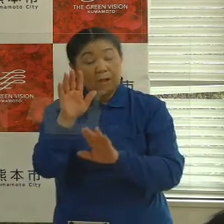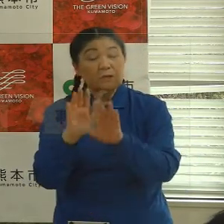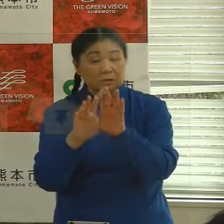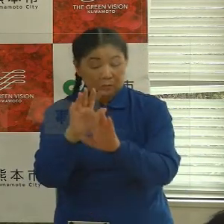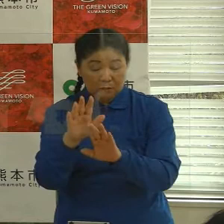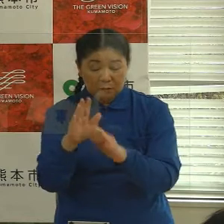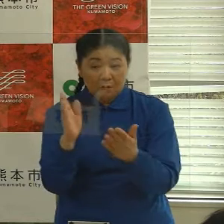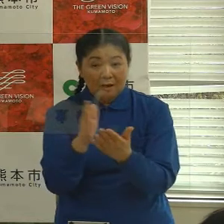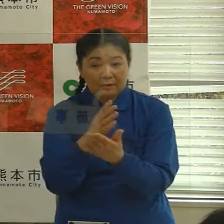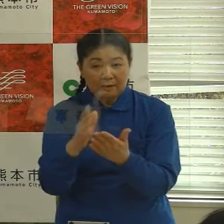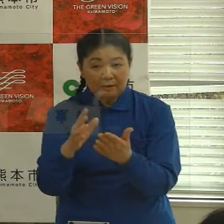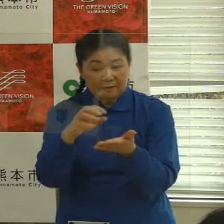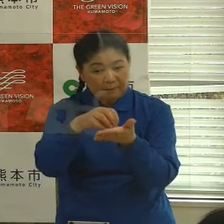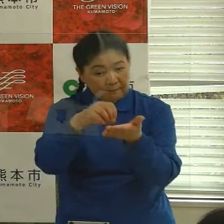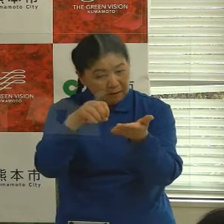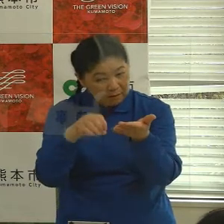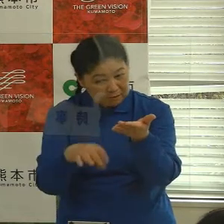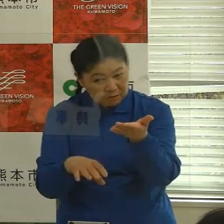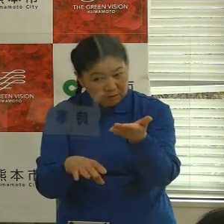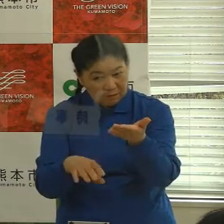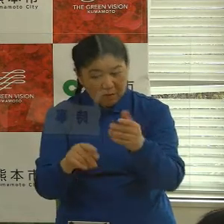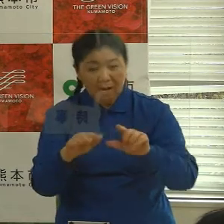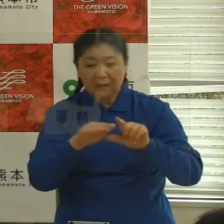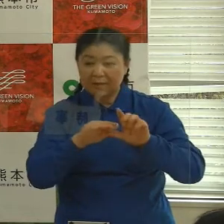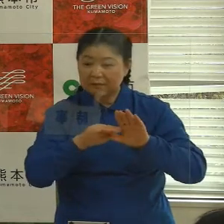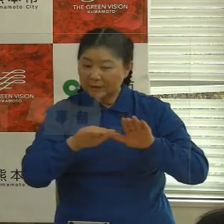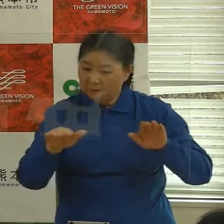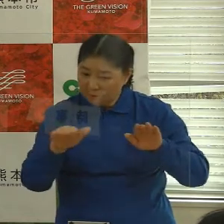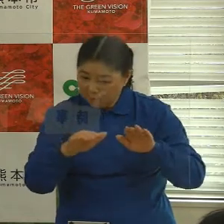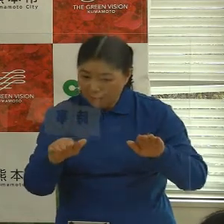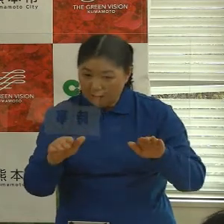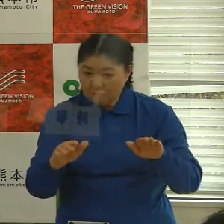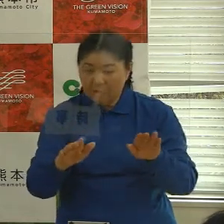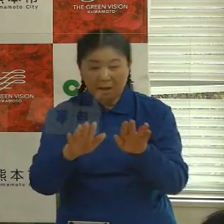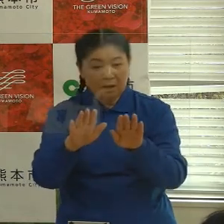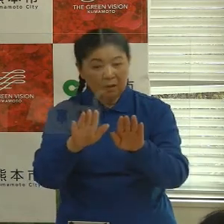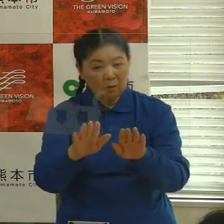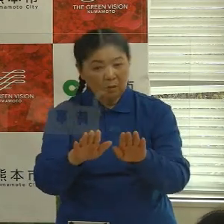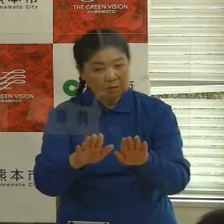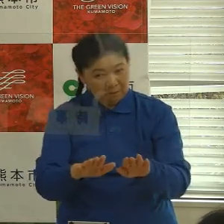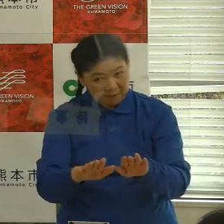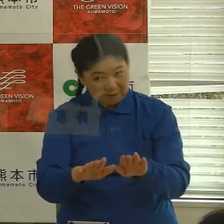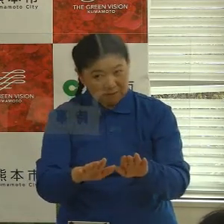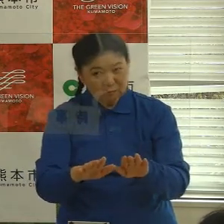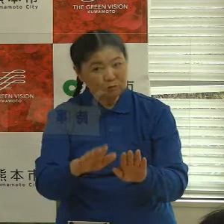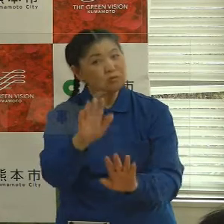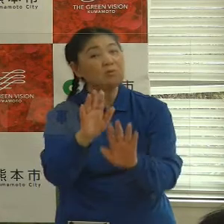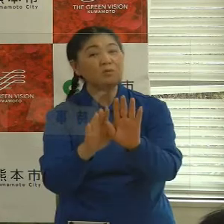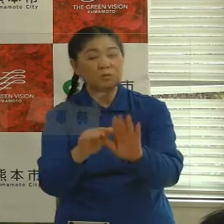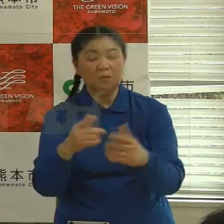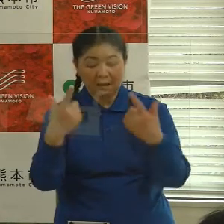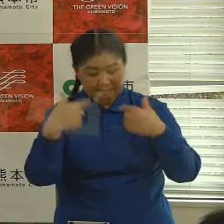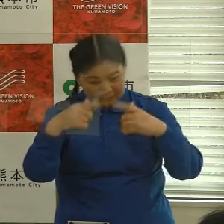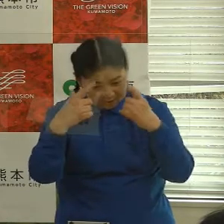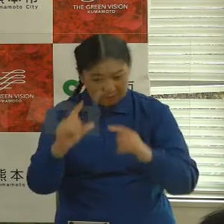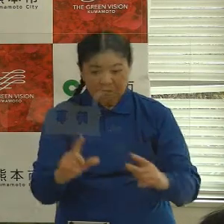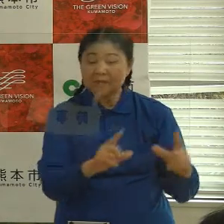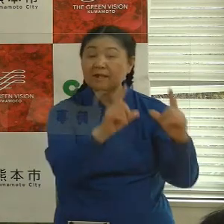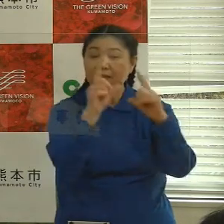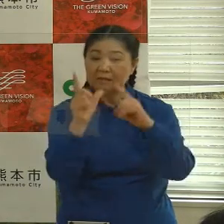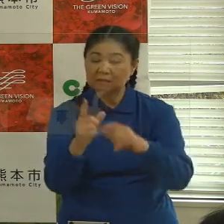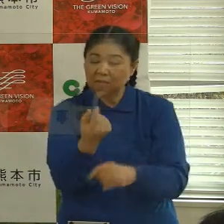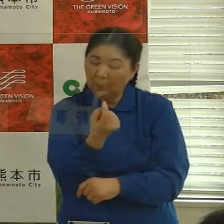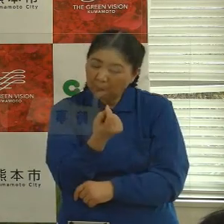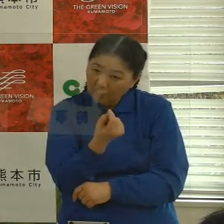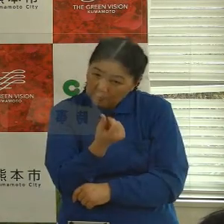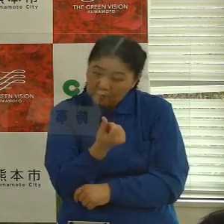ですね、今解除されて一定程度やはりその感染が収まっている状況の中では皆さんが日常の生活をですね